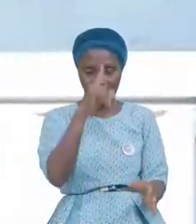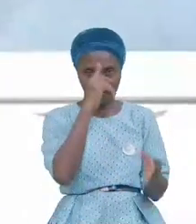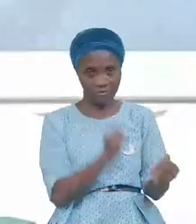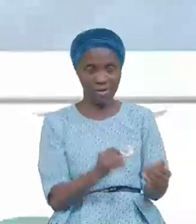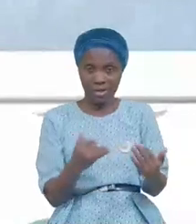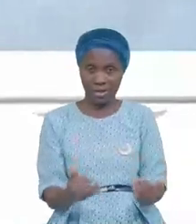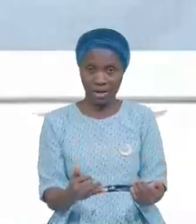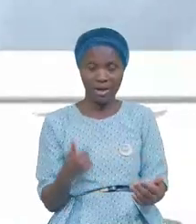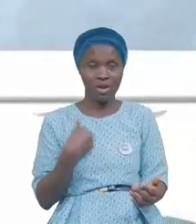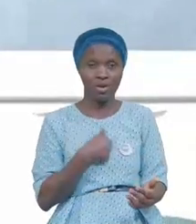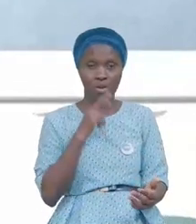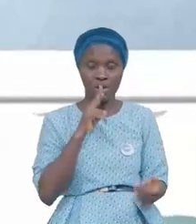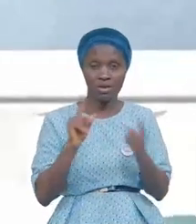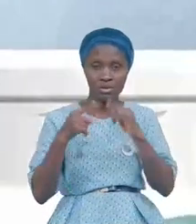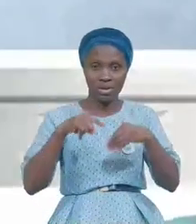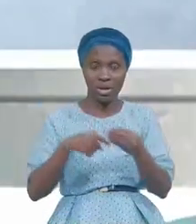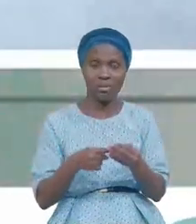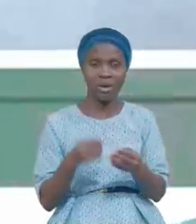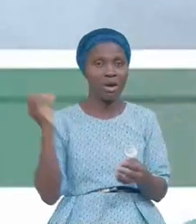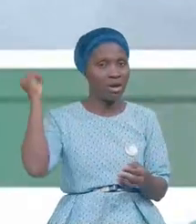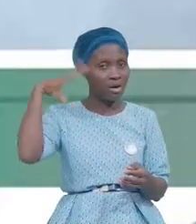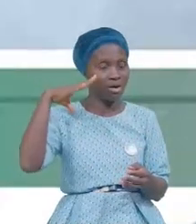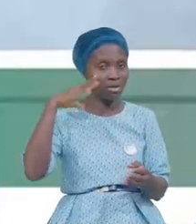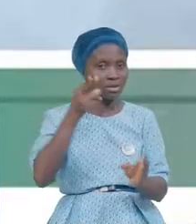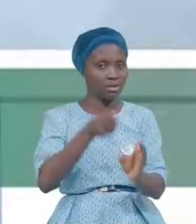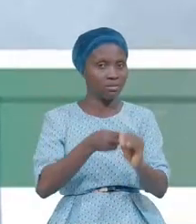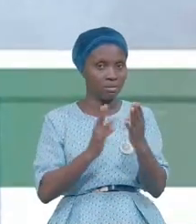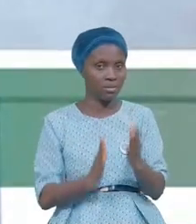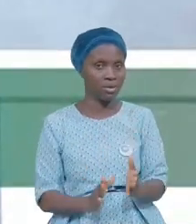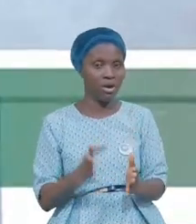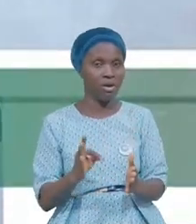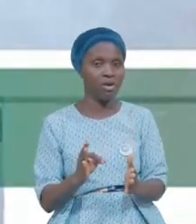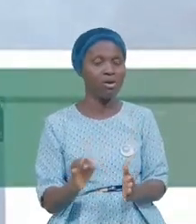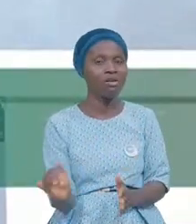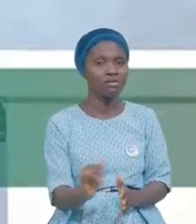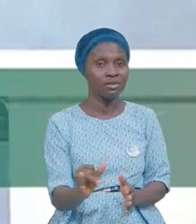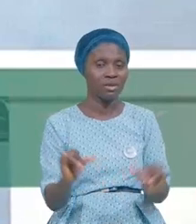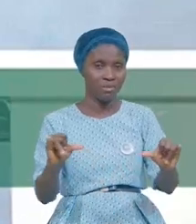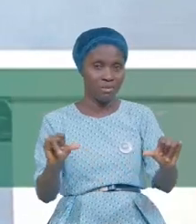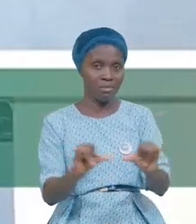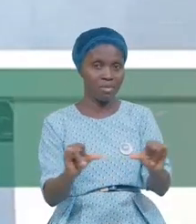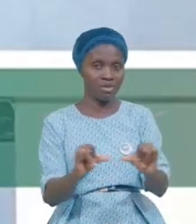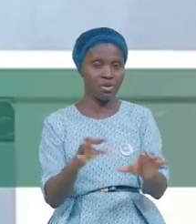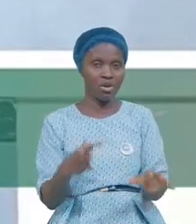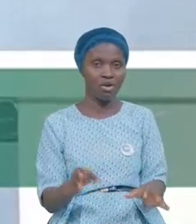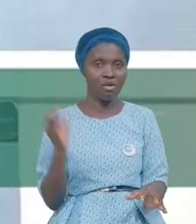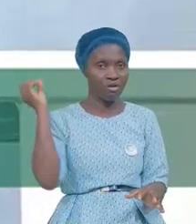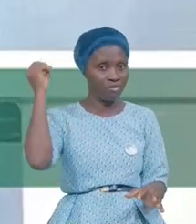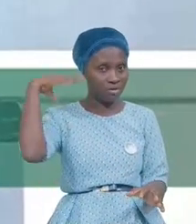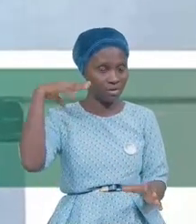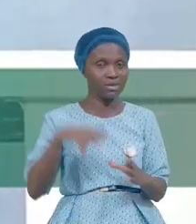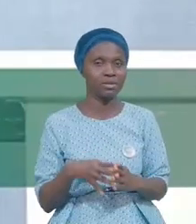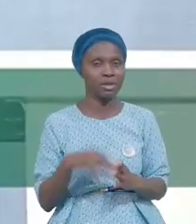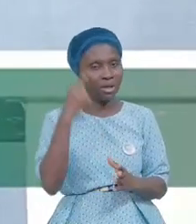grâce. Les participants de la même mesure de grâce. Pensez à cela, la